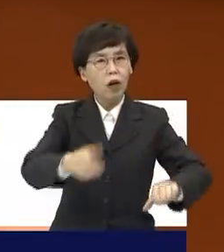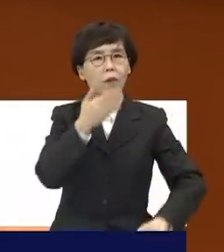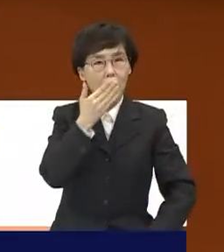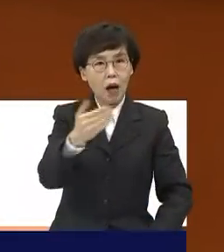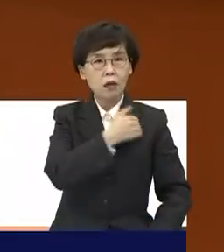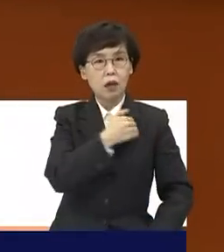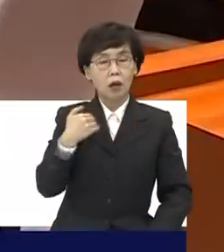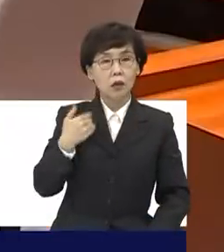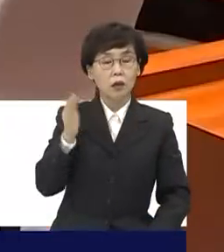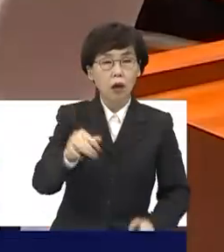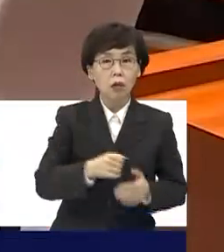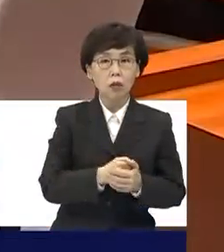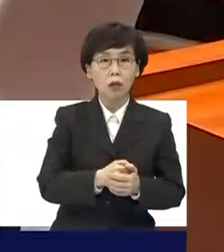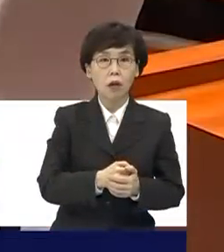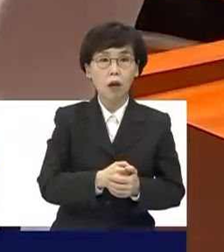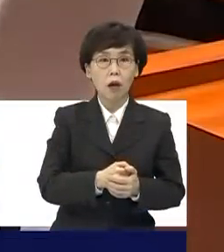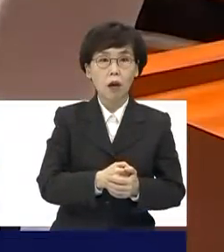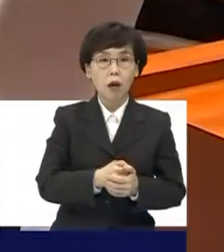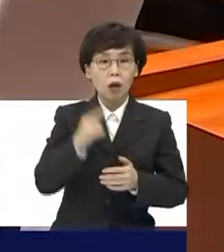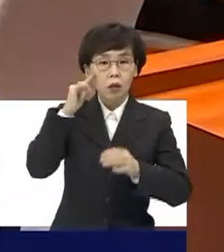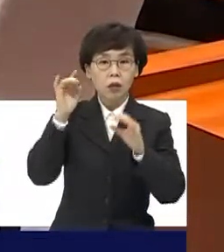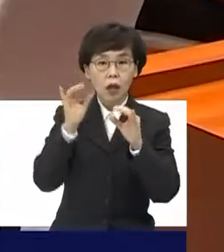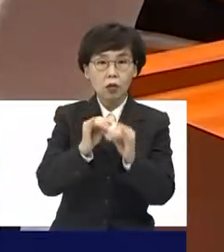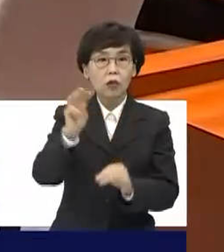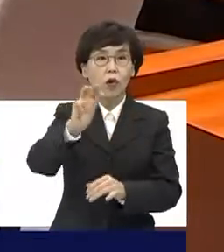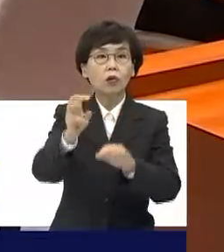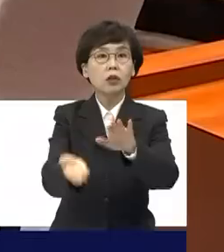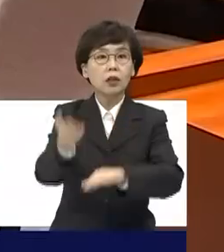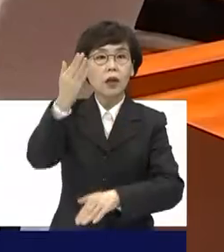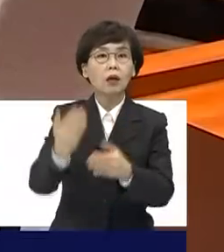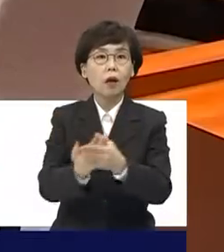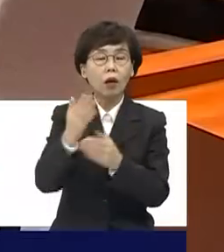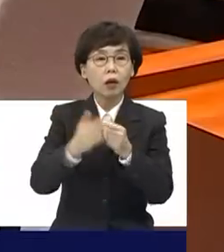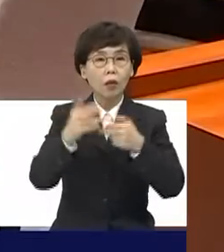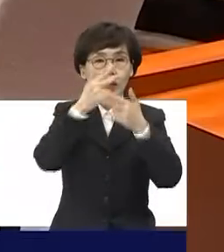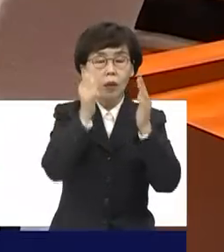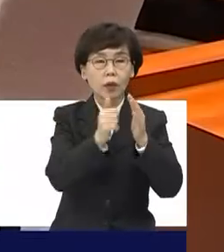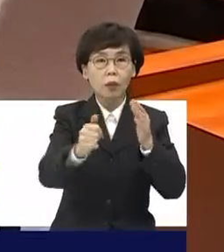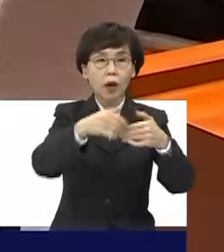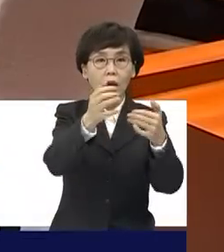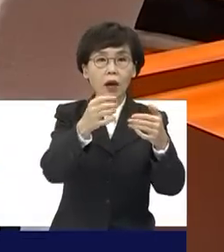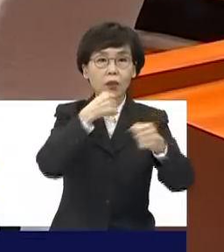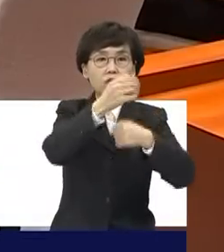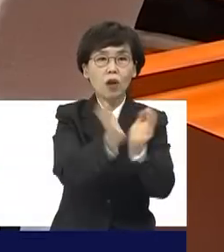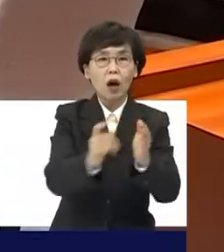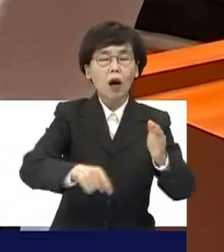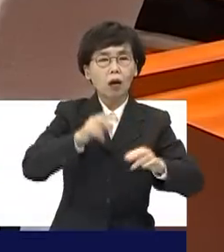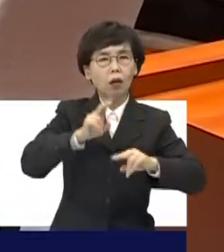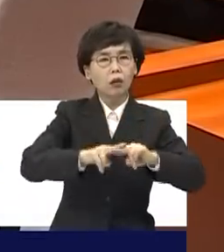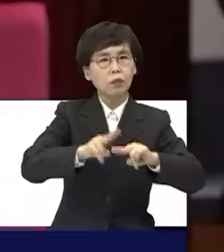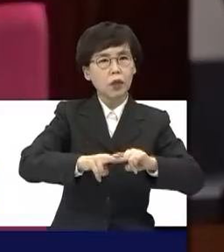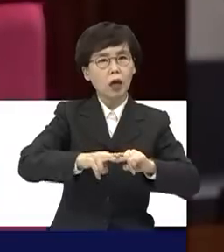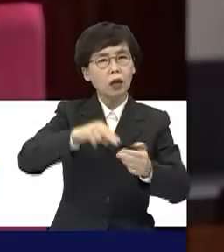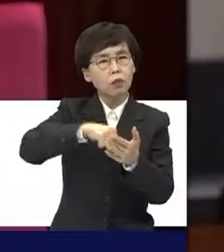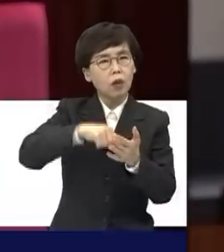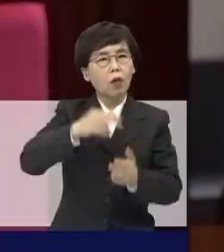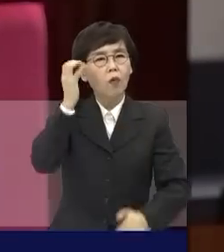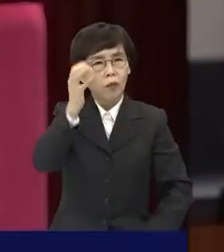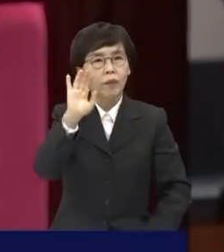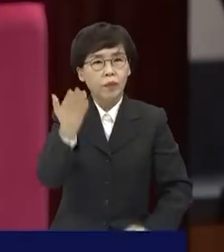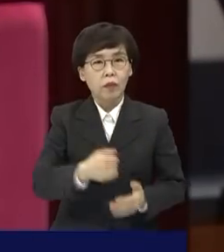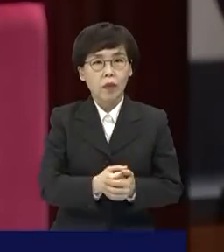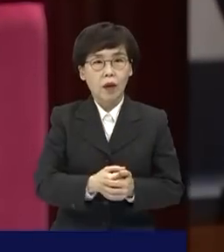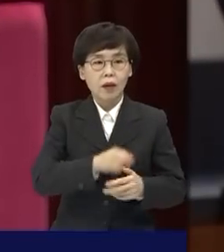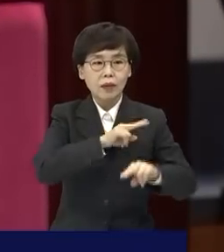자신했었는데요. 이탈표가 30표가 넘게 나오면서 이 대표의 당내 입지가 상당히 좁아질 수밖에 없는 상황이 됐습니다. 이 대표에 대한 사퇴